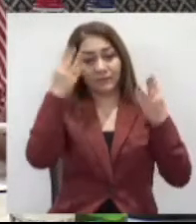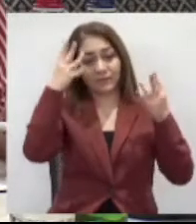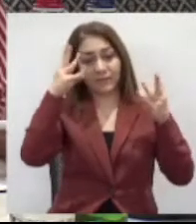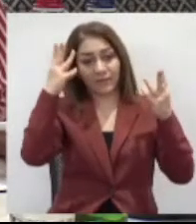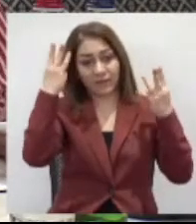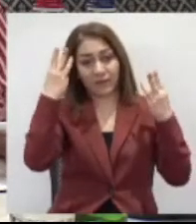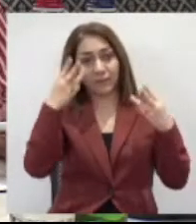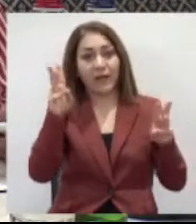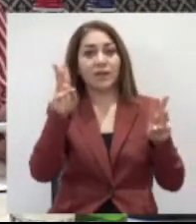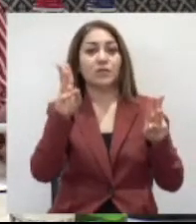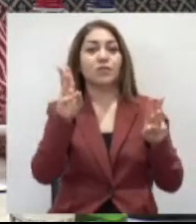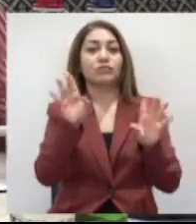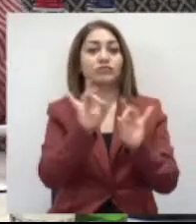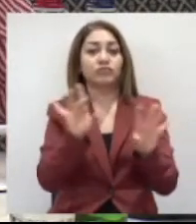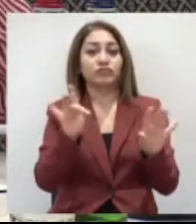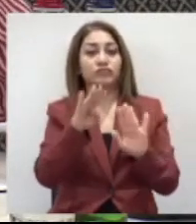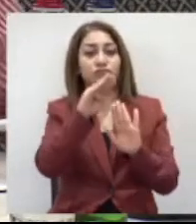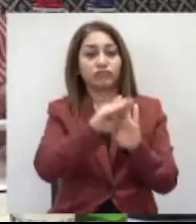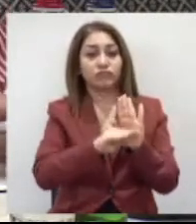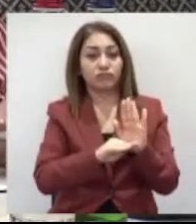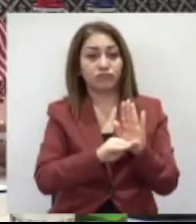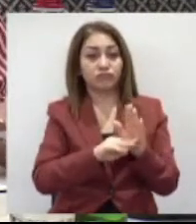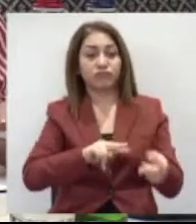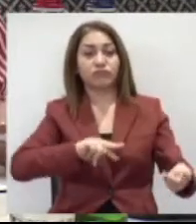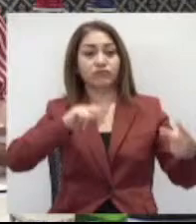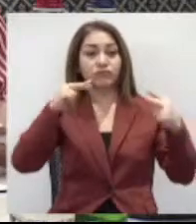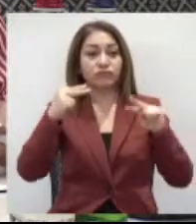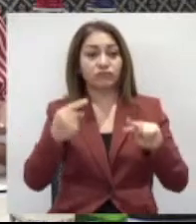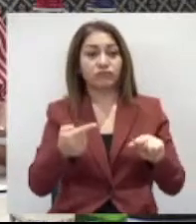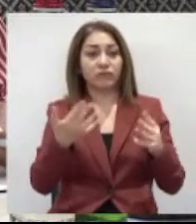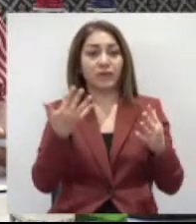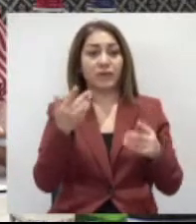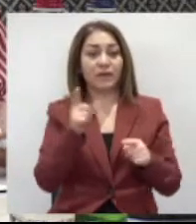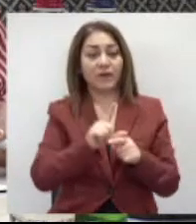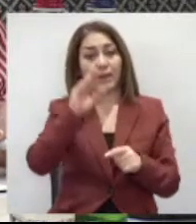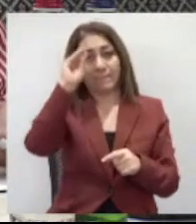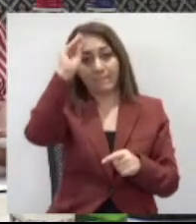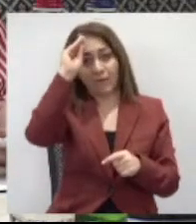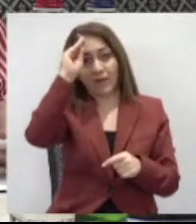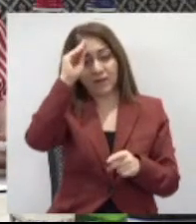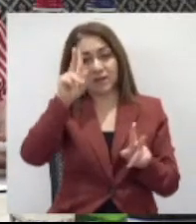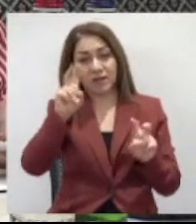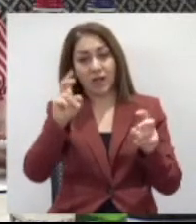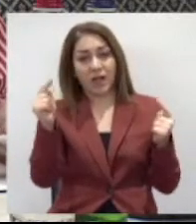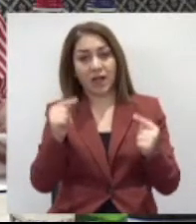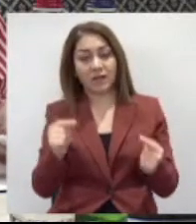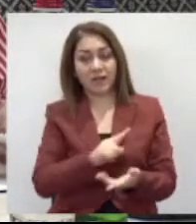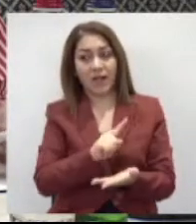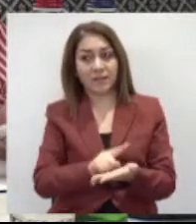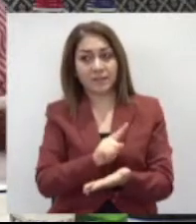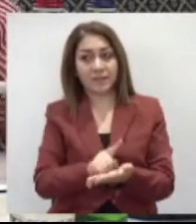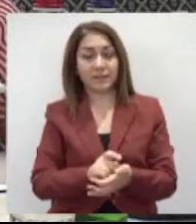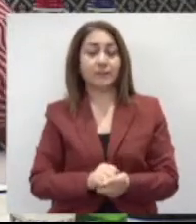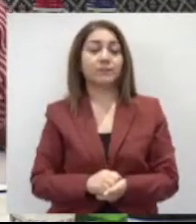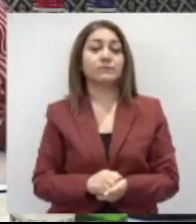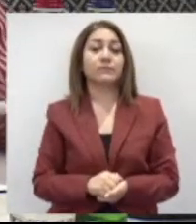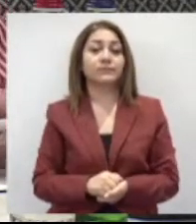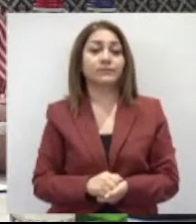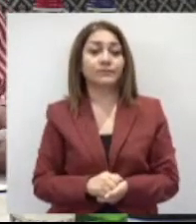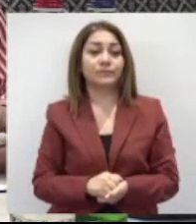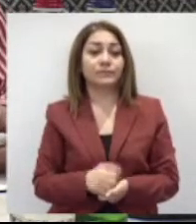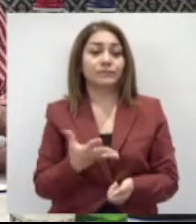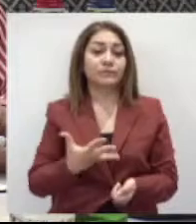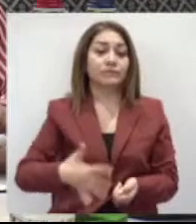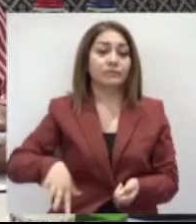մեթոդաբանական առանձնահատկություններից փորձենք անցում կատարել արդեն ավելի բովանդակային հարցերի քննարկմանը, քանի որ իհարկե